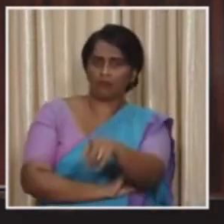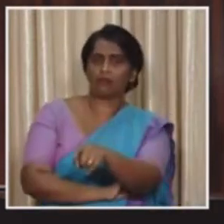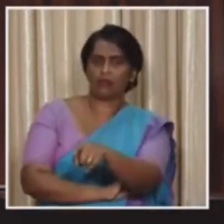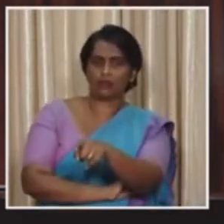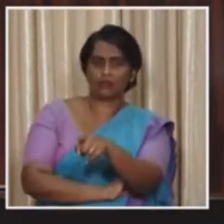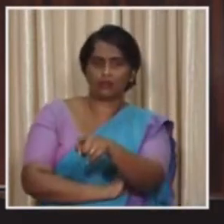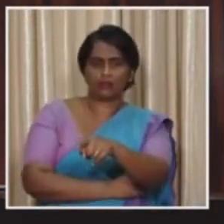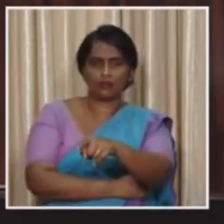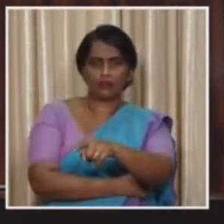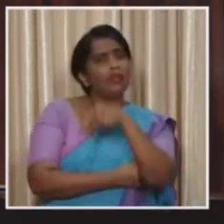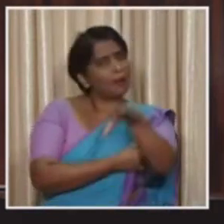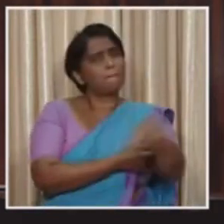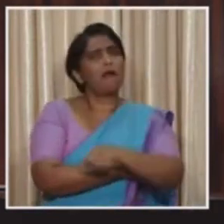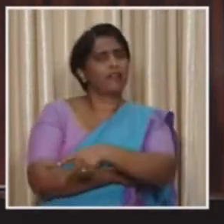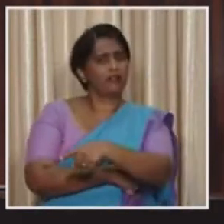තියෙනවා.